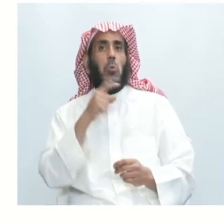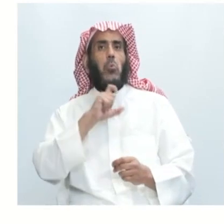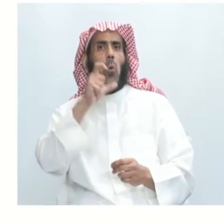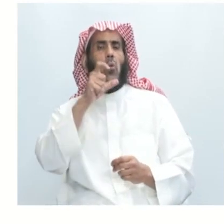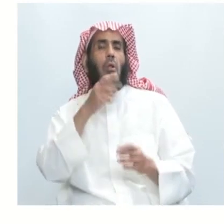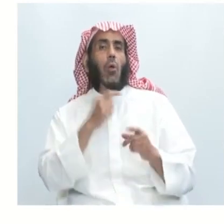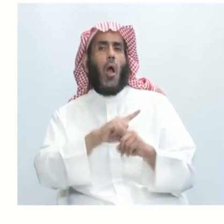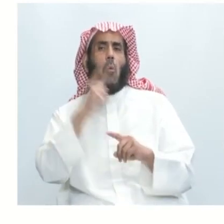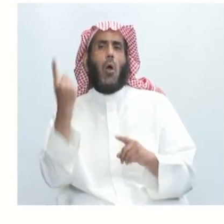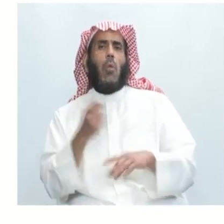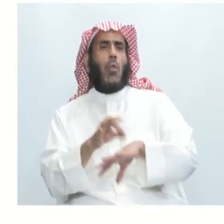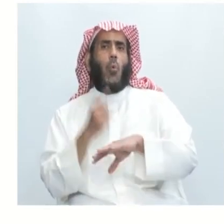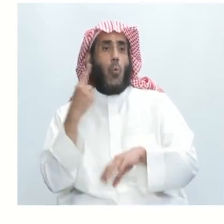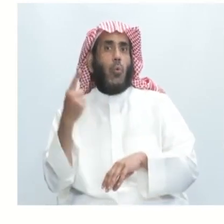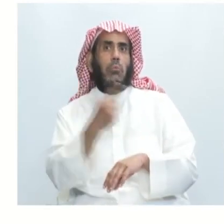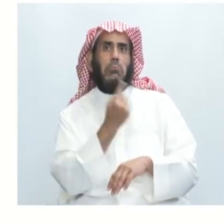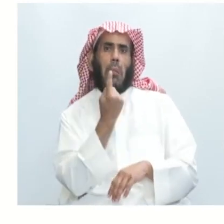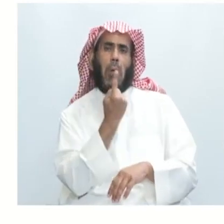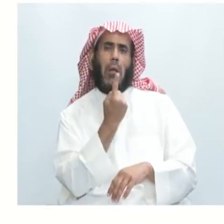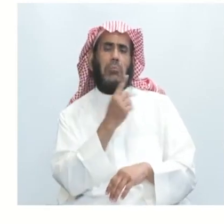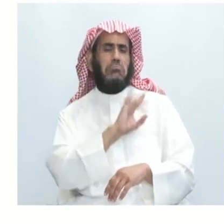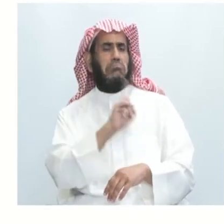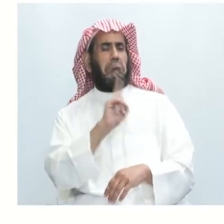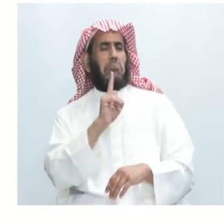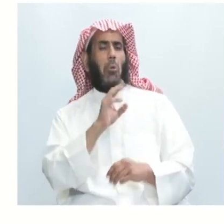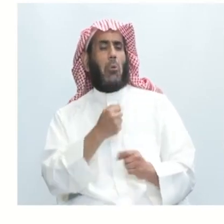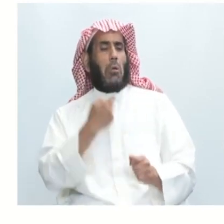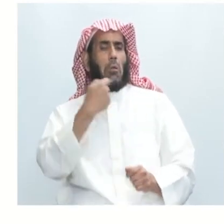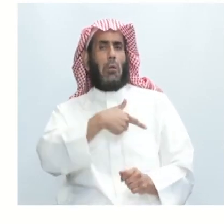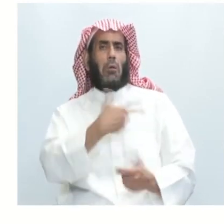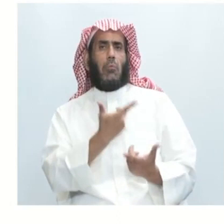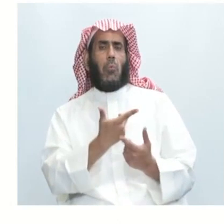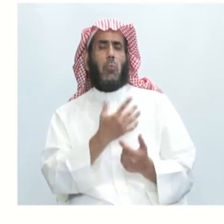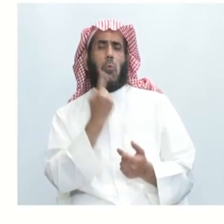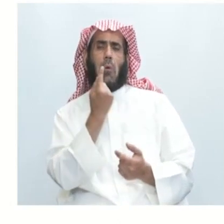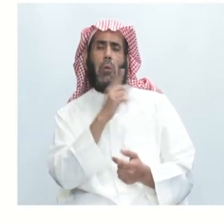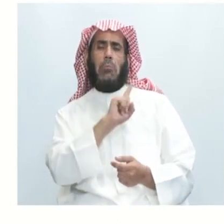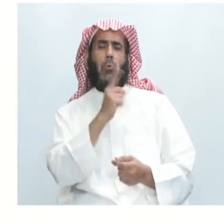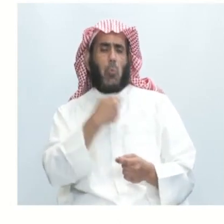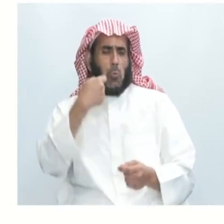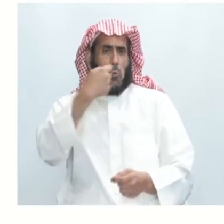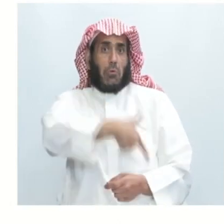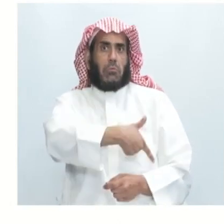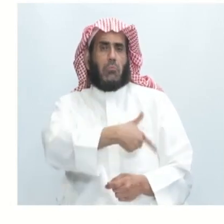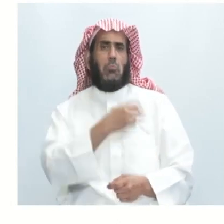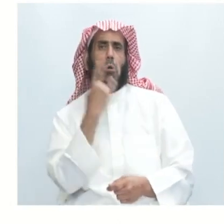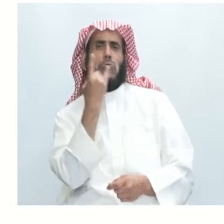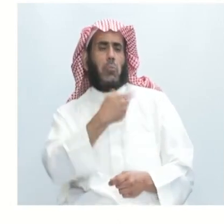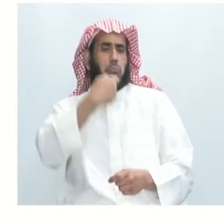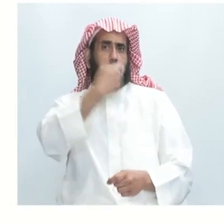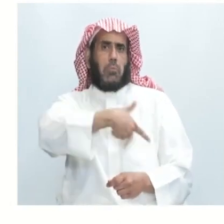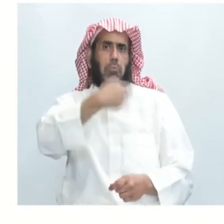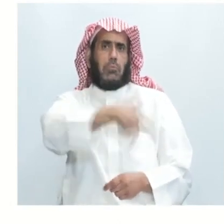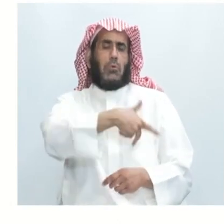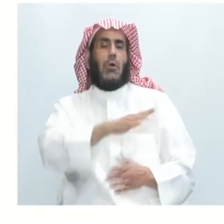عال امام الناس درهم واحد انا لا اعطي احدا درهم فقط خذ هذه عشره دراهم